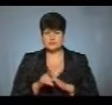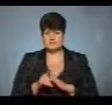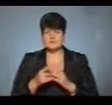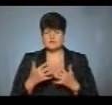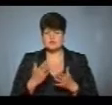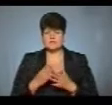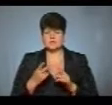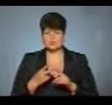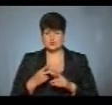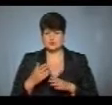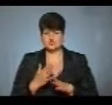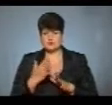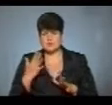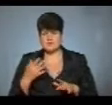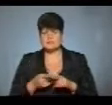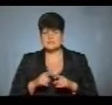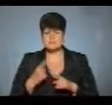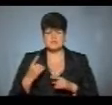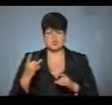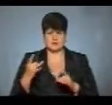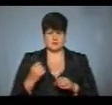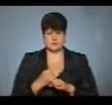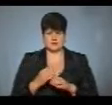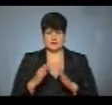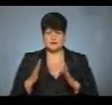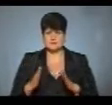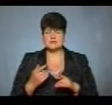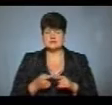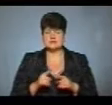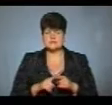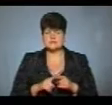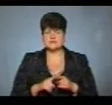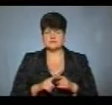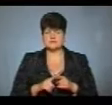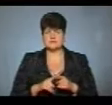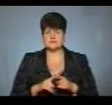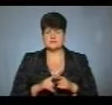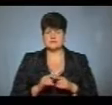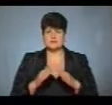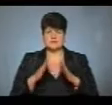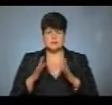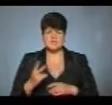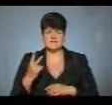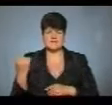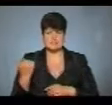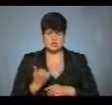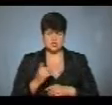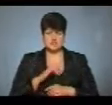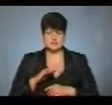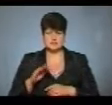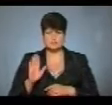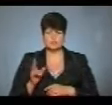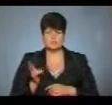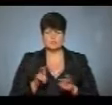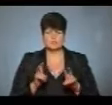проте все ж таки цей табір такий відбувається вперше. Як саме відбувається організація, табір триває протягом 2 тижнів. Тобто діти будуть ходити